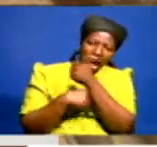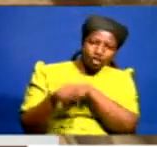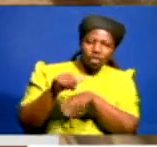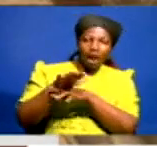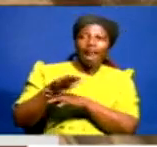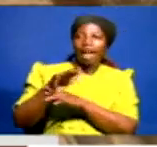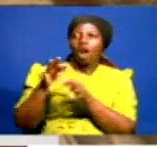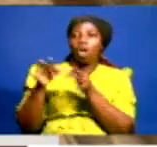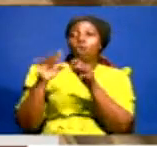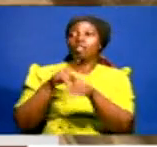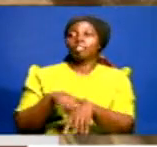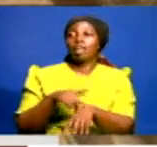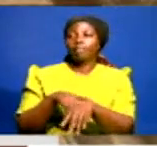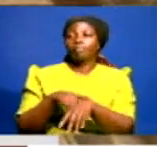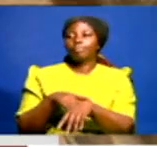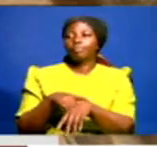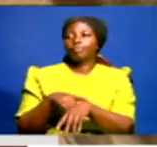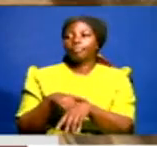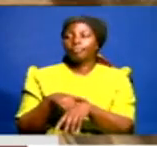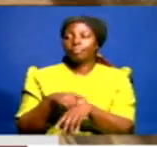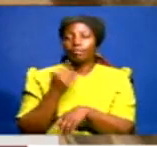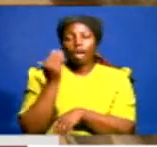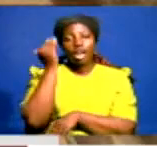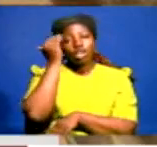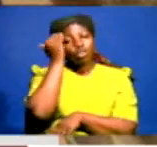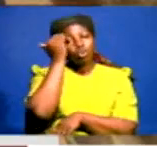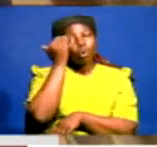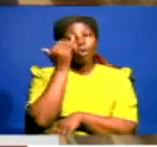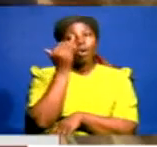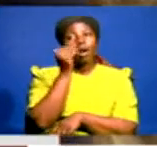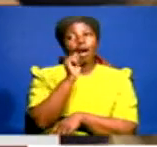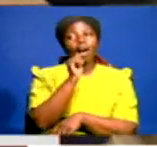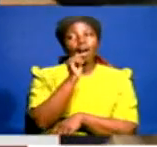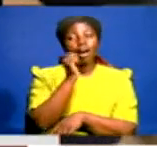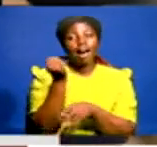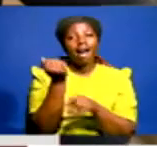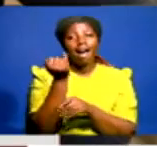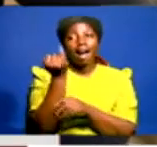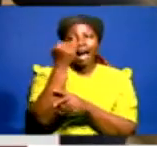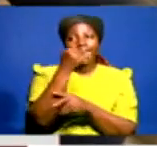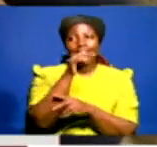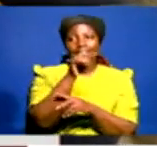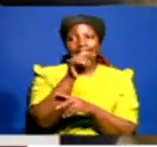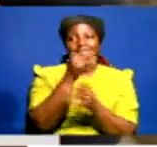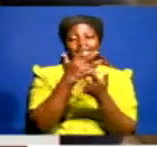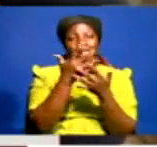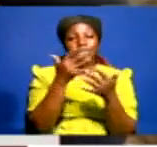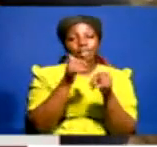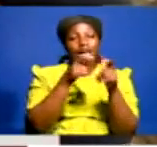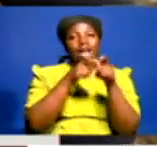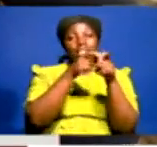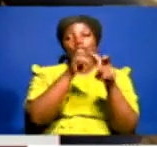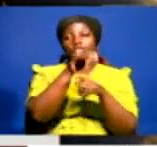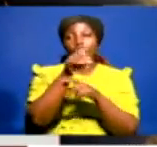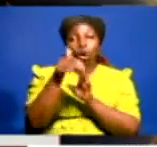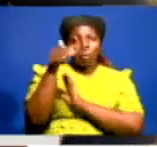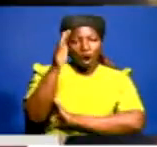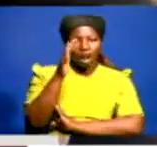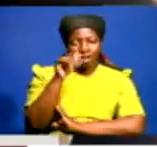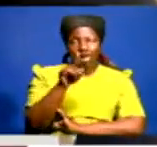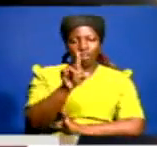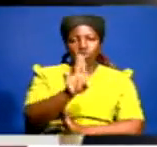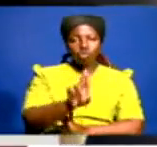wa game, umejua art ni talent ambayo ni gift ambayo tumepewa kutoka kwa God, una get. Na since alikuwa anaitumia vizuri, soli yake pia